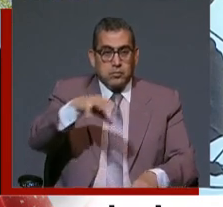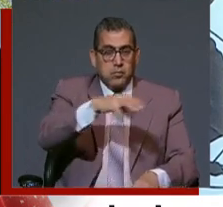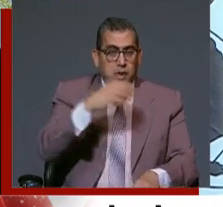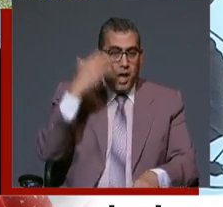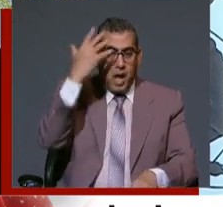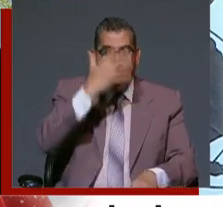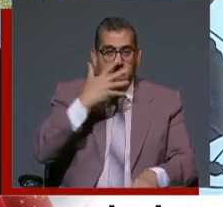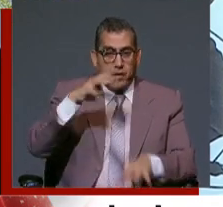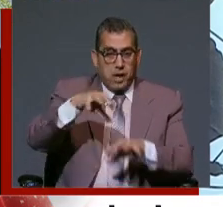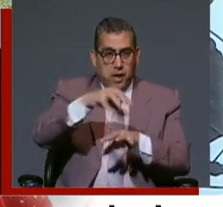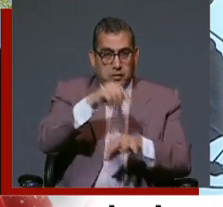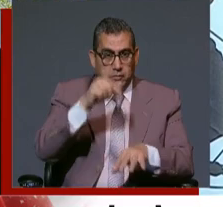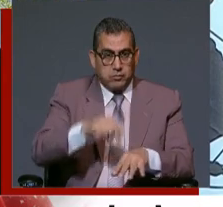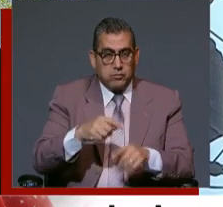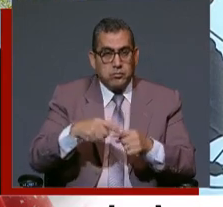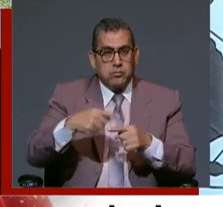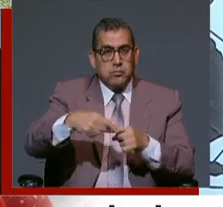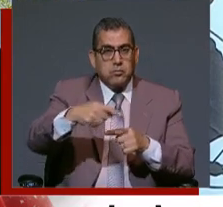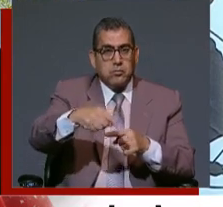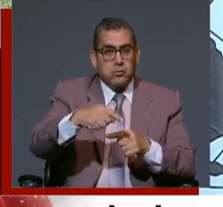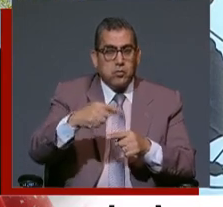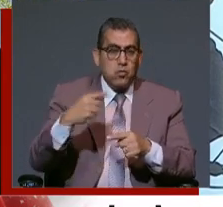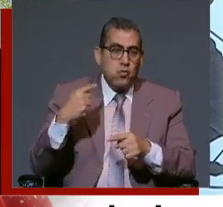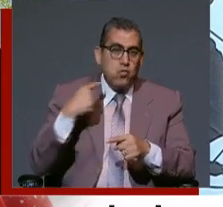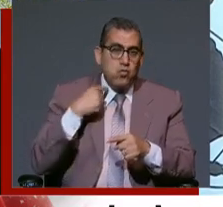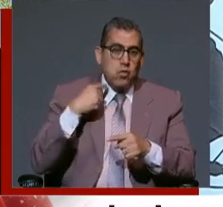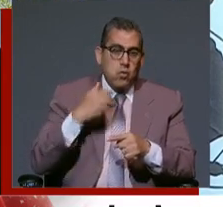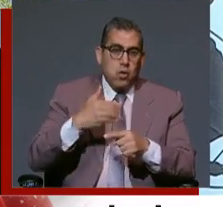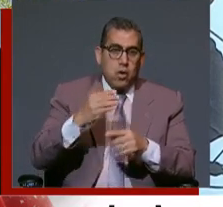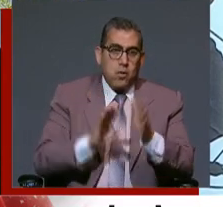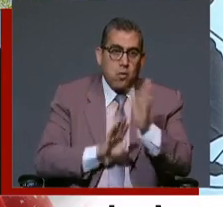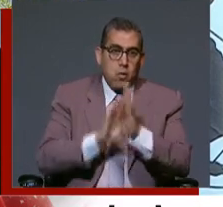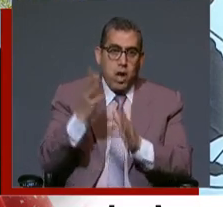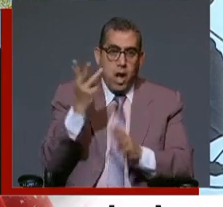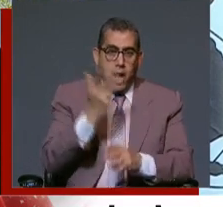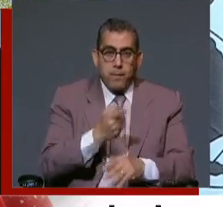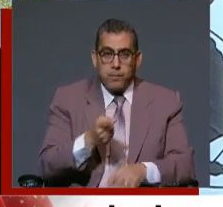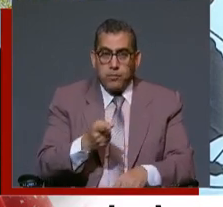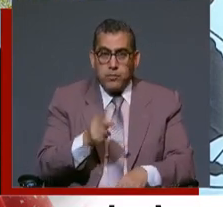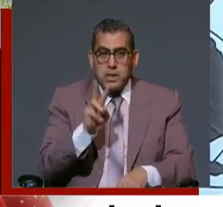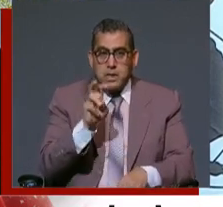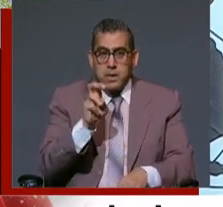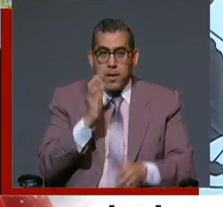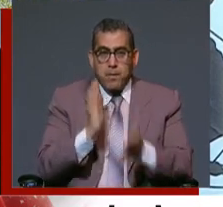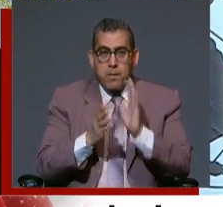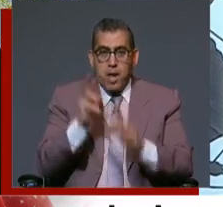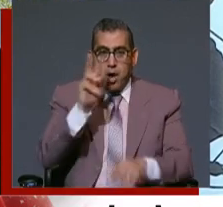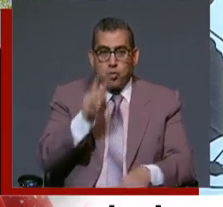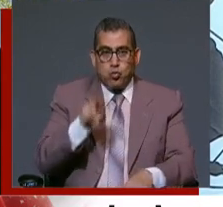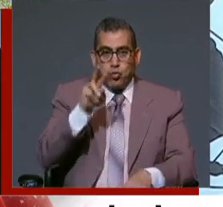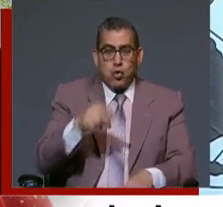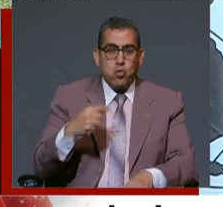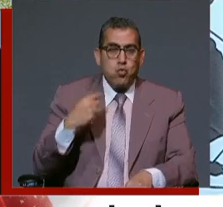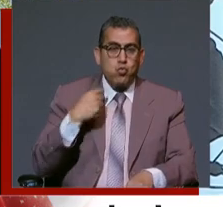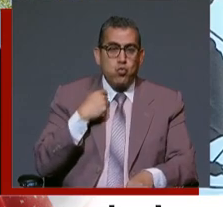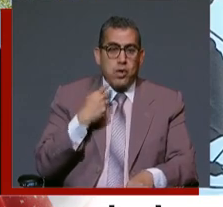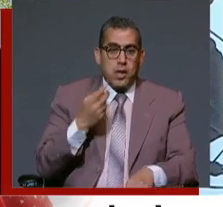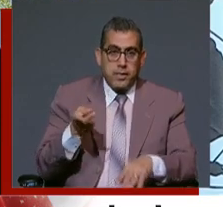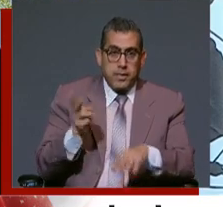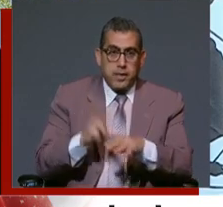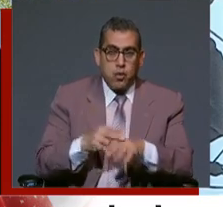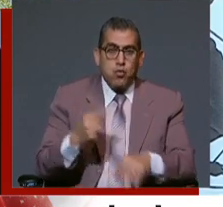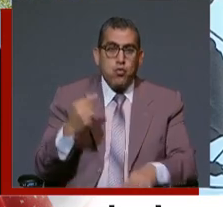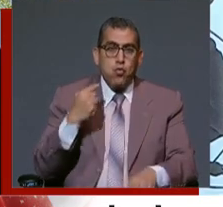الإفريقية أدت إلى خسائر تجاوزت قيمتها 70 مليار دولار، فضلاً عن